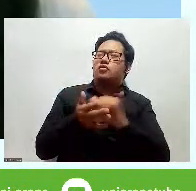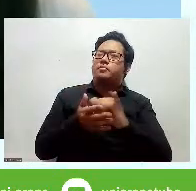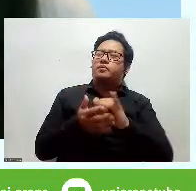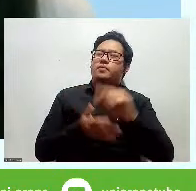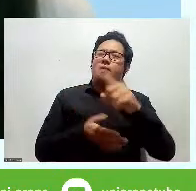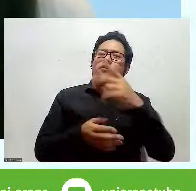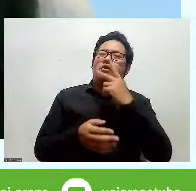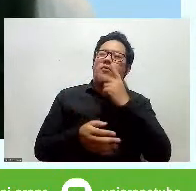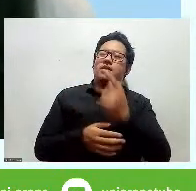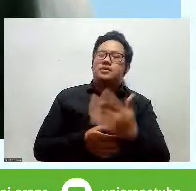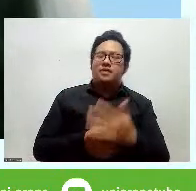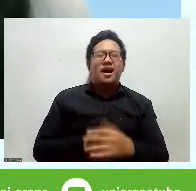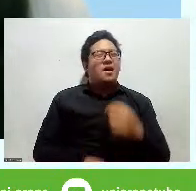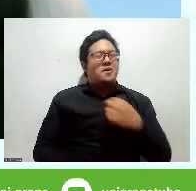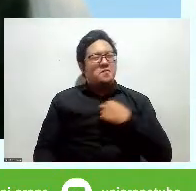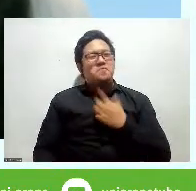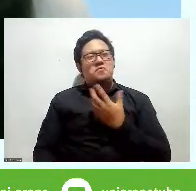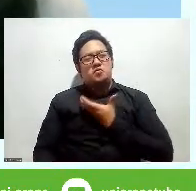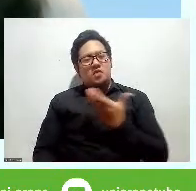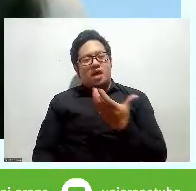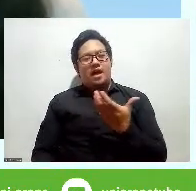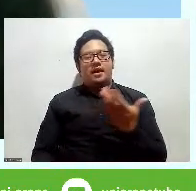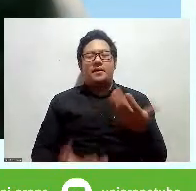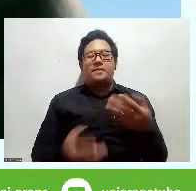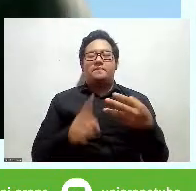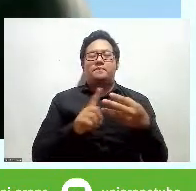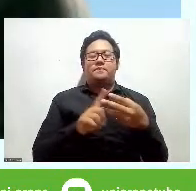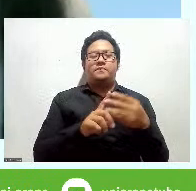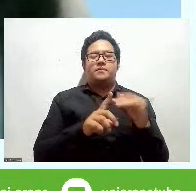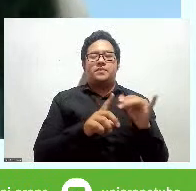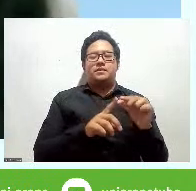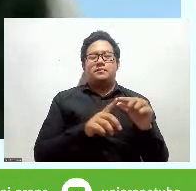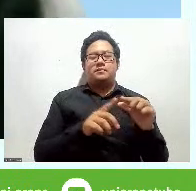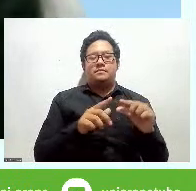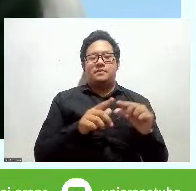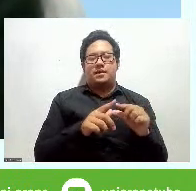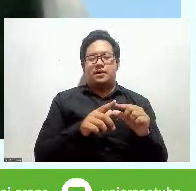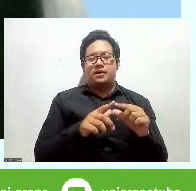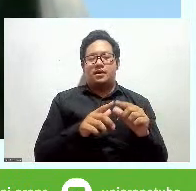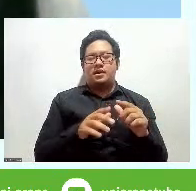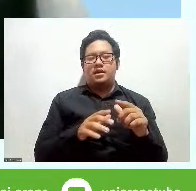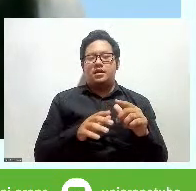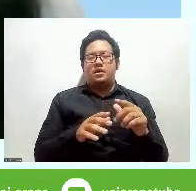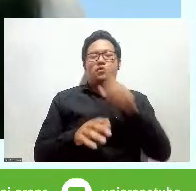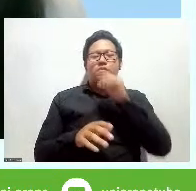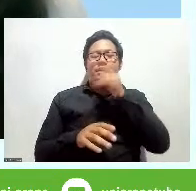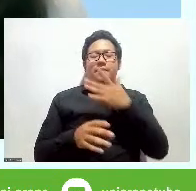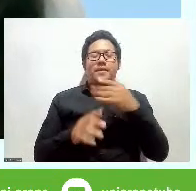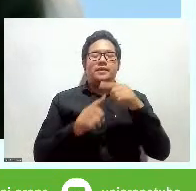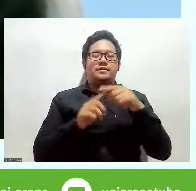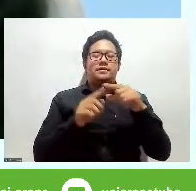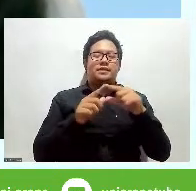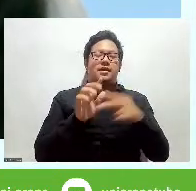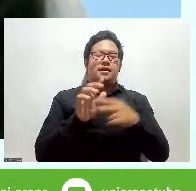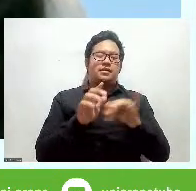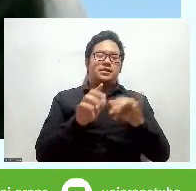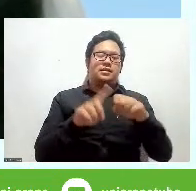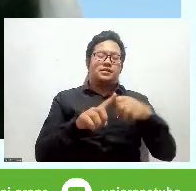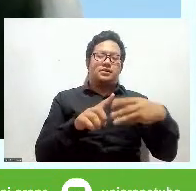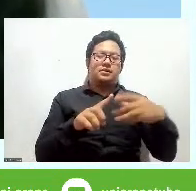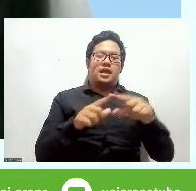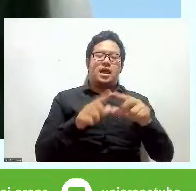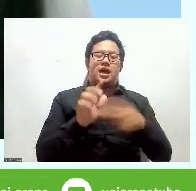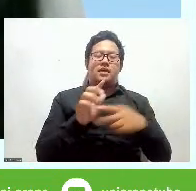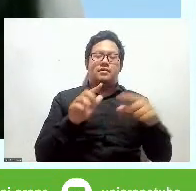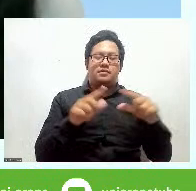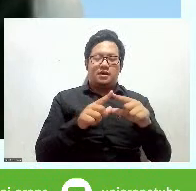banget Diva Diva itu install Twitternya Tani celana ini dia lulusan S1 game lalu